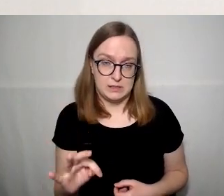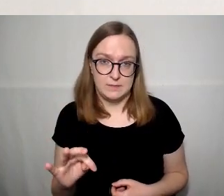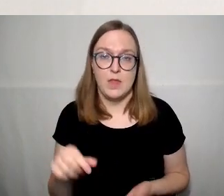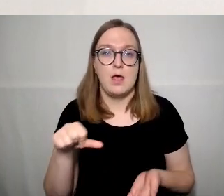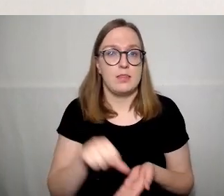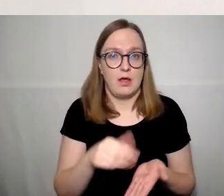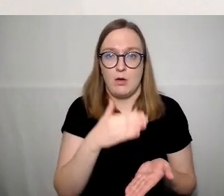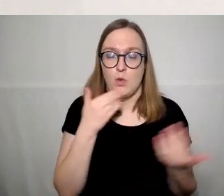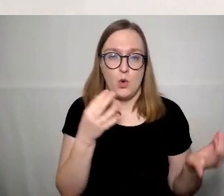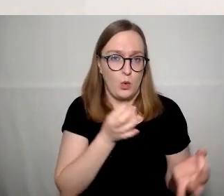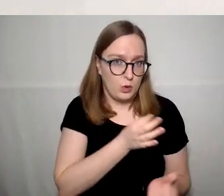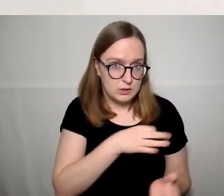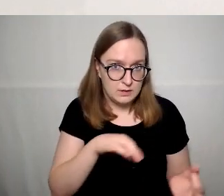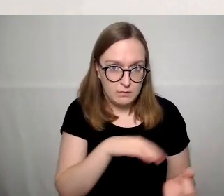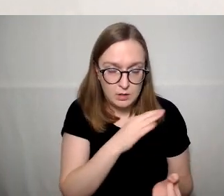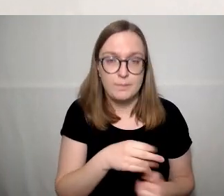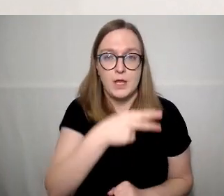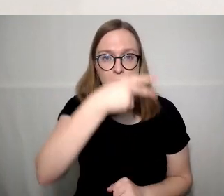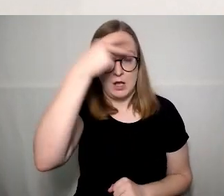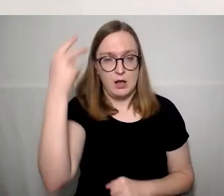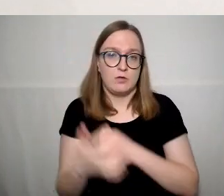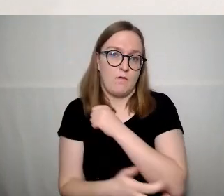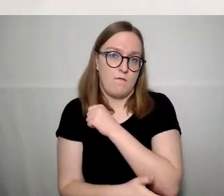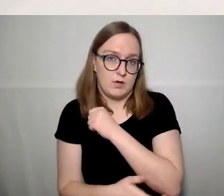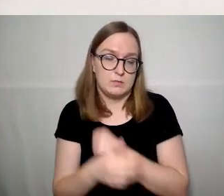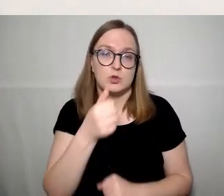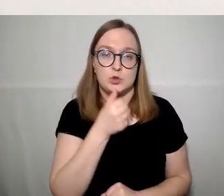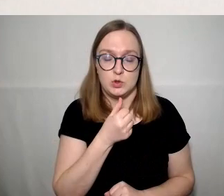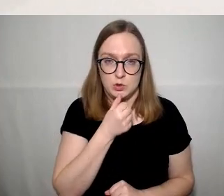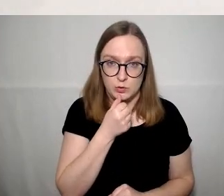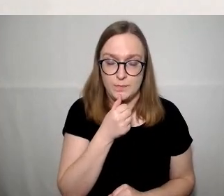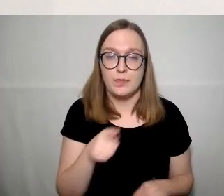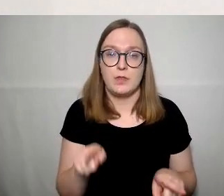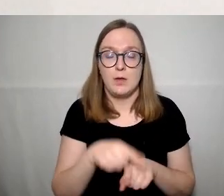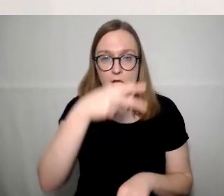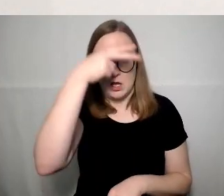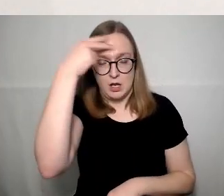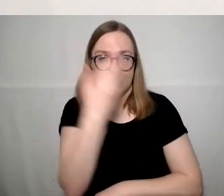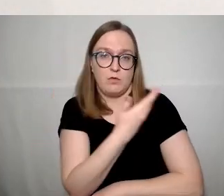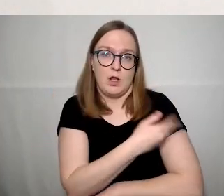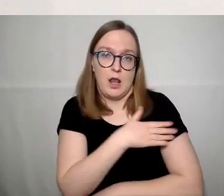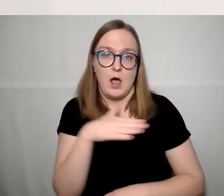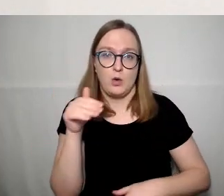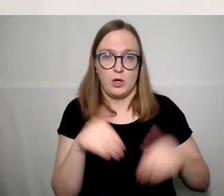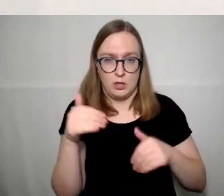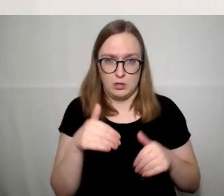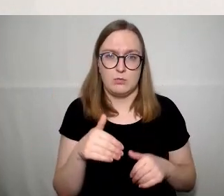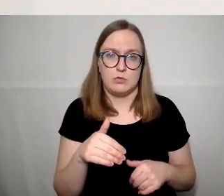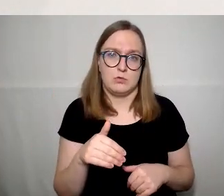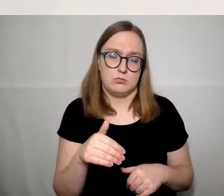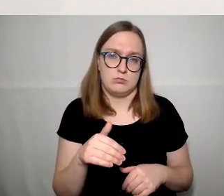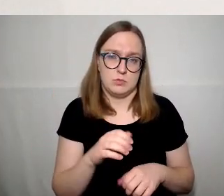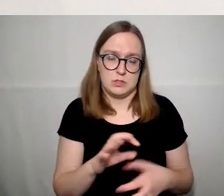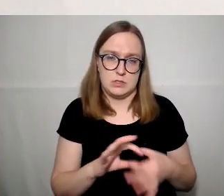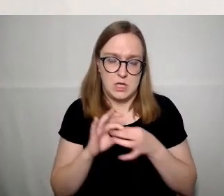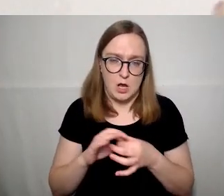krikščionys demokratai, Lietuvos valstiečių ir žaliųjų sąjunga, Lietuvos Lenkų rinkimų akcija krikščioniškų šeimų sąjunga ir Lietuvos regionų